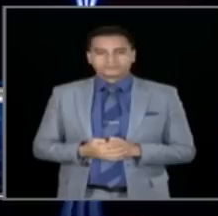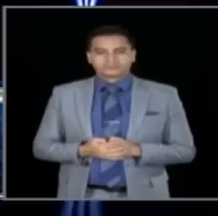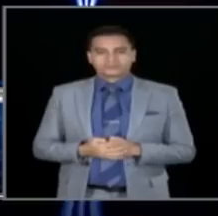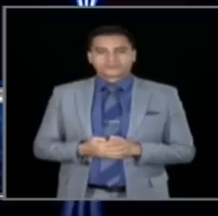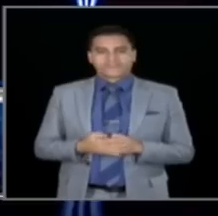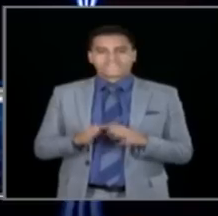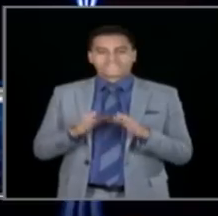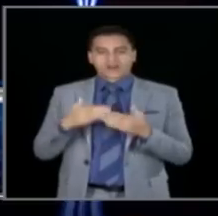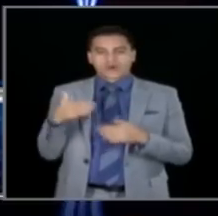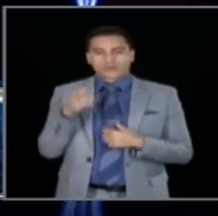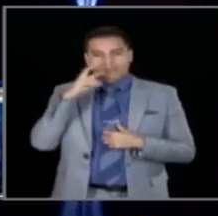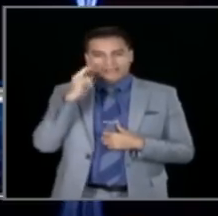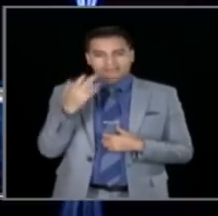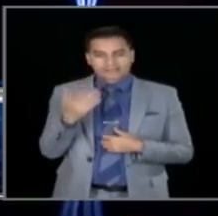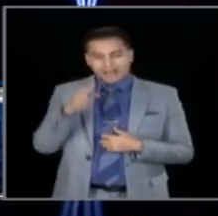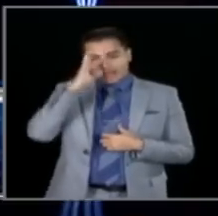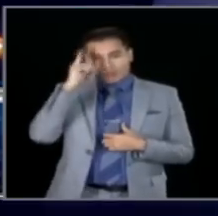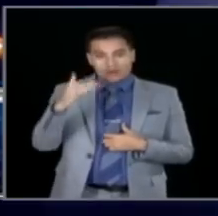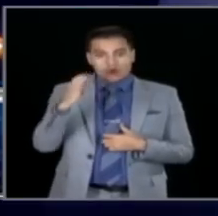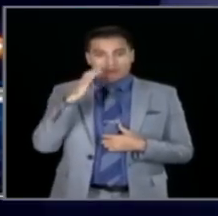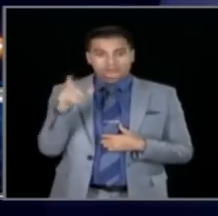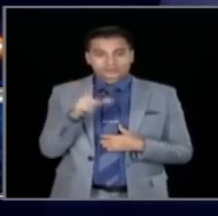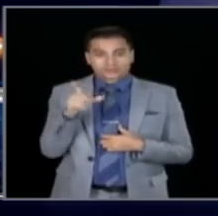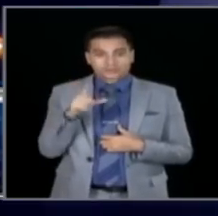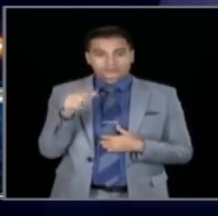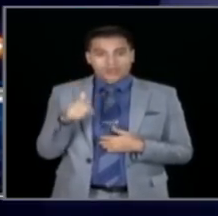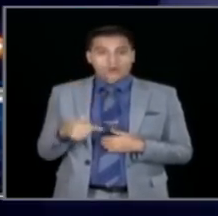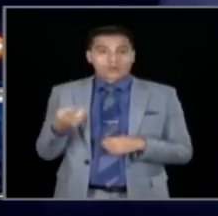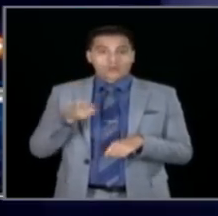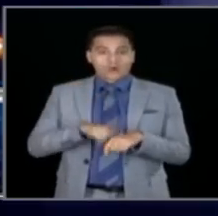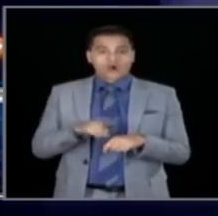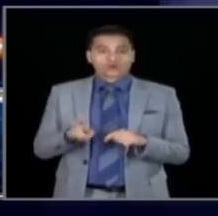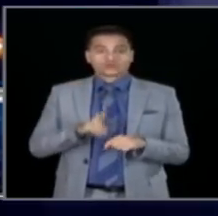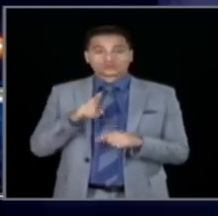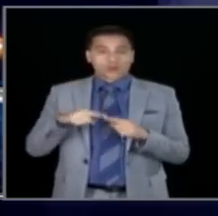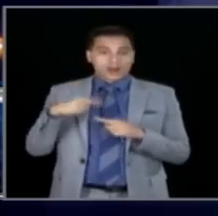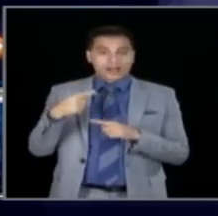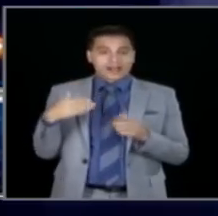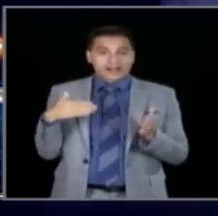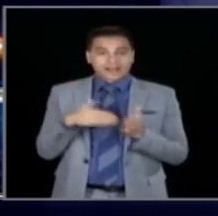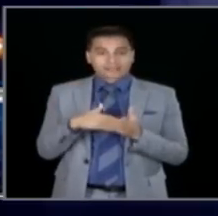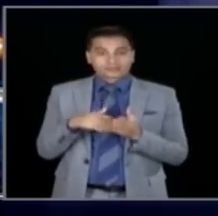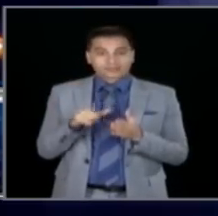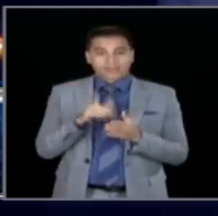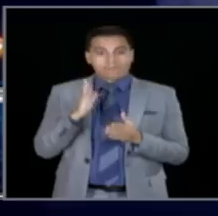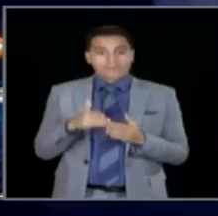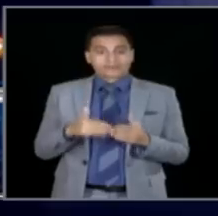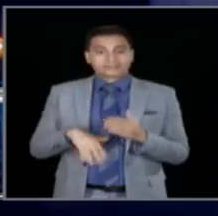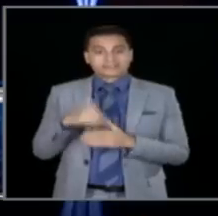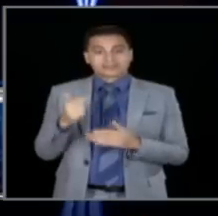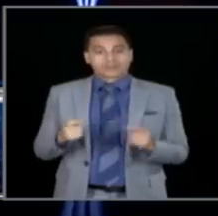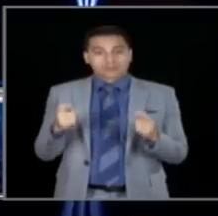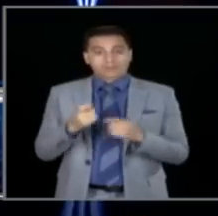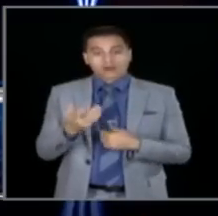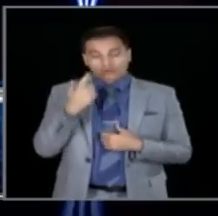فريق الحوت الأزرق، لو جاوبت صح وجاوبتوا السؤال الأخير كمان ممكن تكسبوا